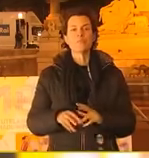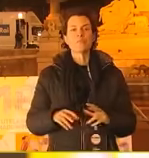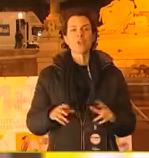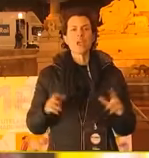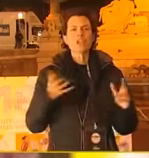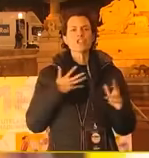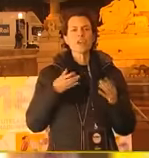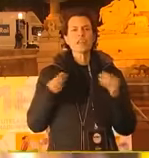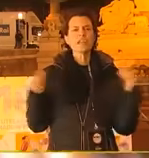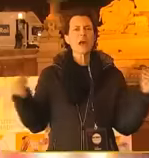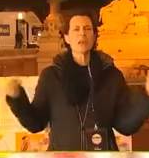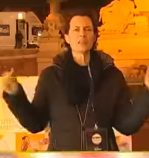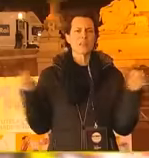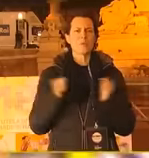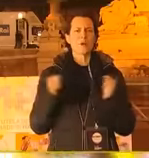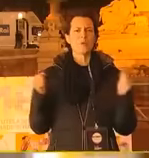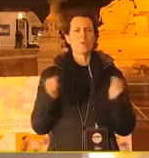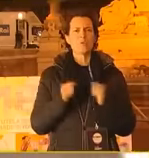gli fanno